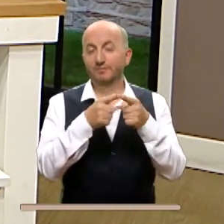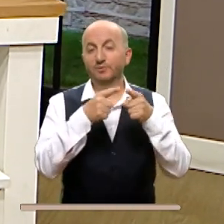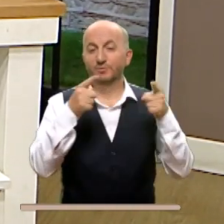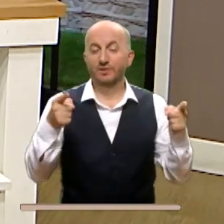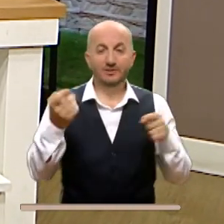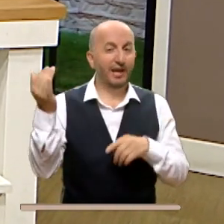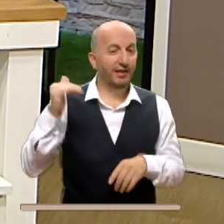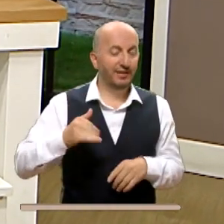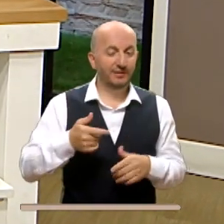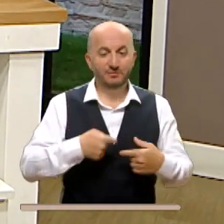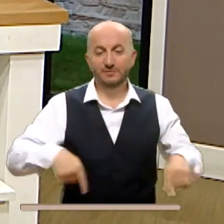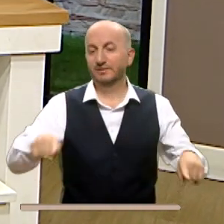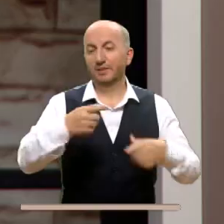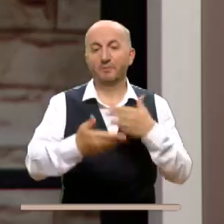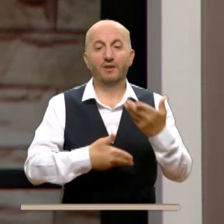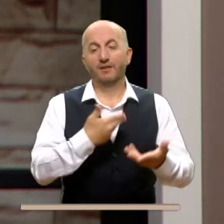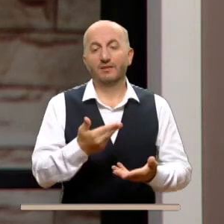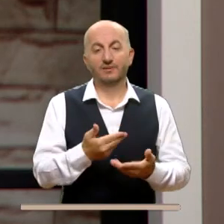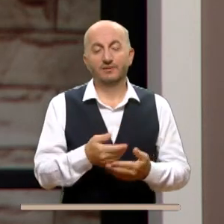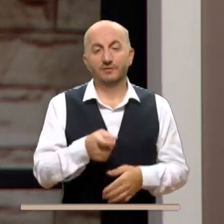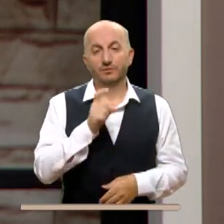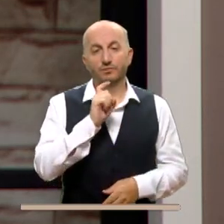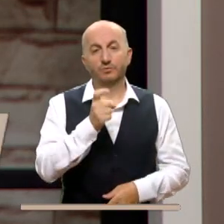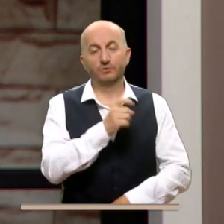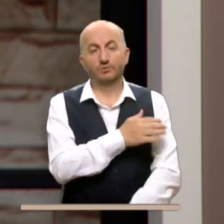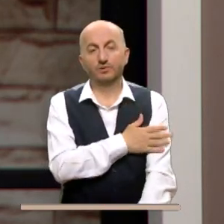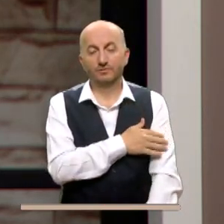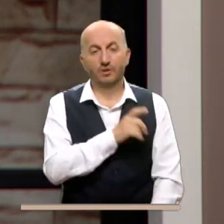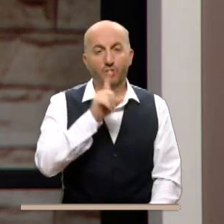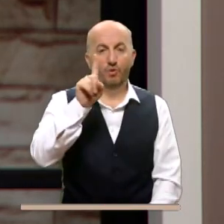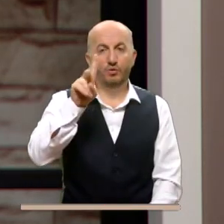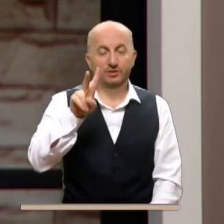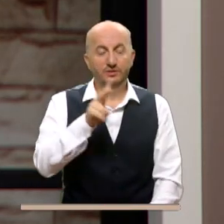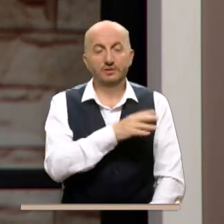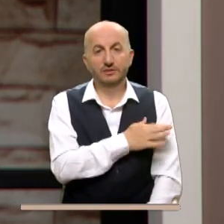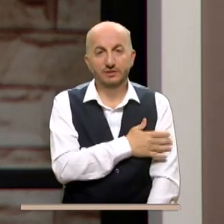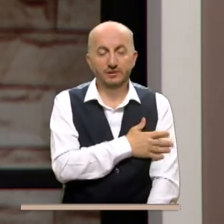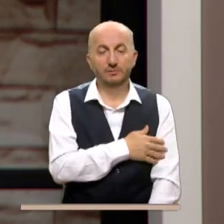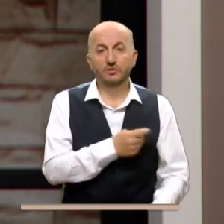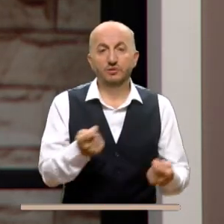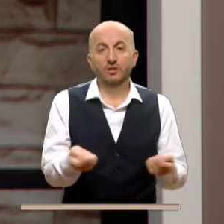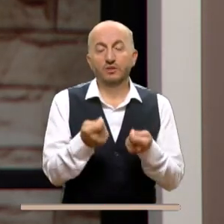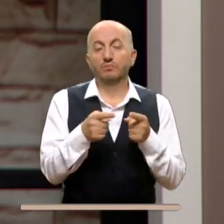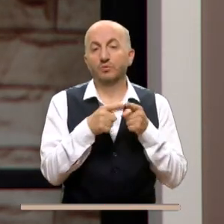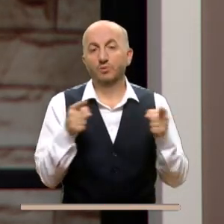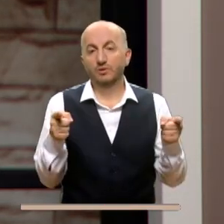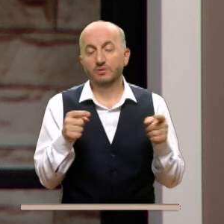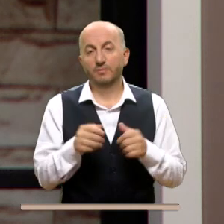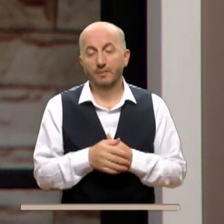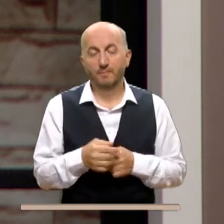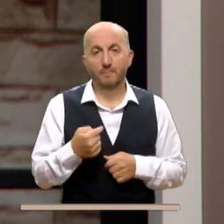süreçten geldin? Bize bir anlatır mısın? Tabii 9. sınıftan 12. sınıfa kadar olan çalışma sürecimi şöyle bir özetleyebilirim. Tabii ki.